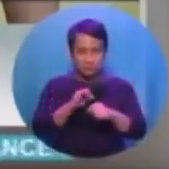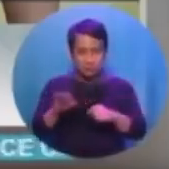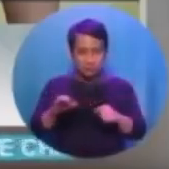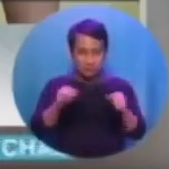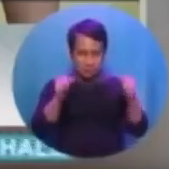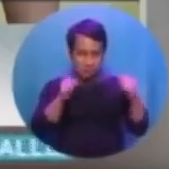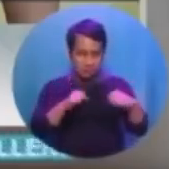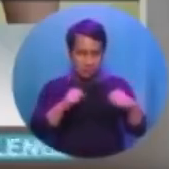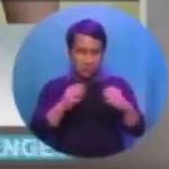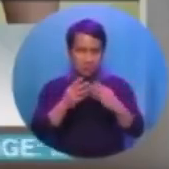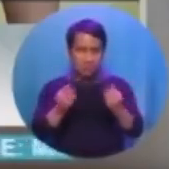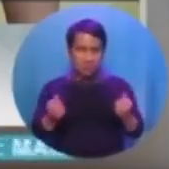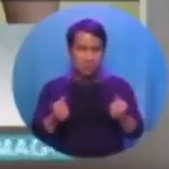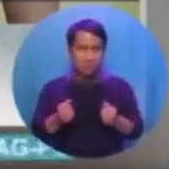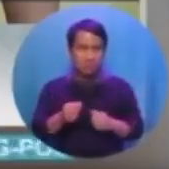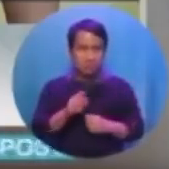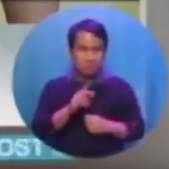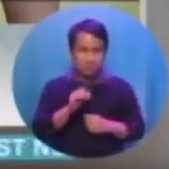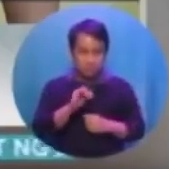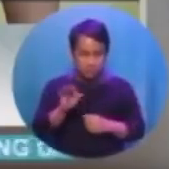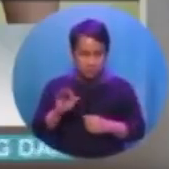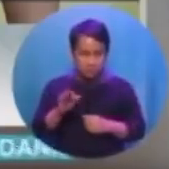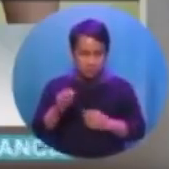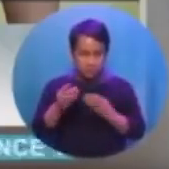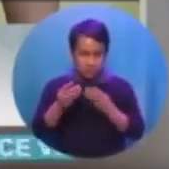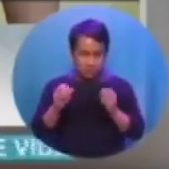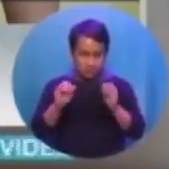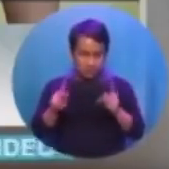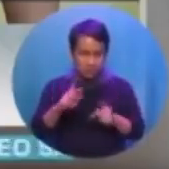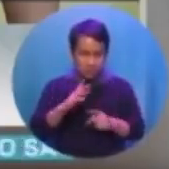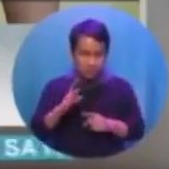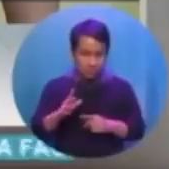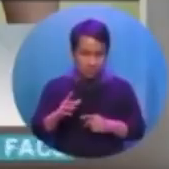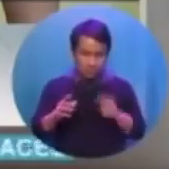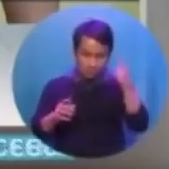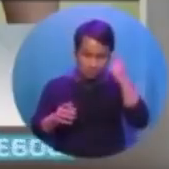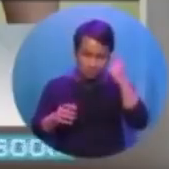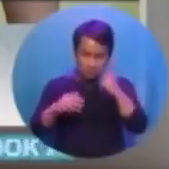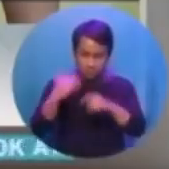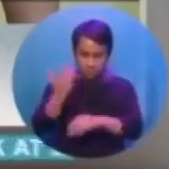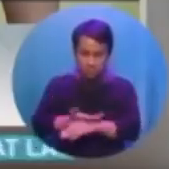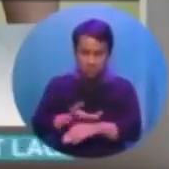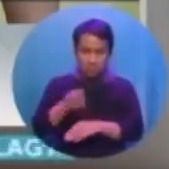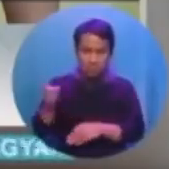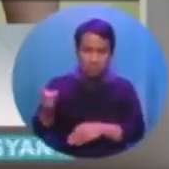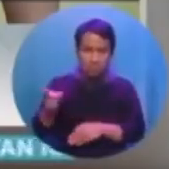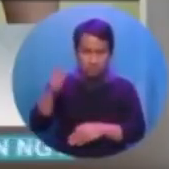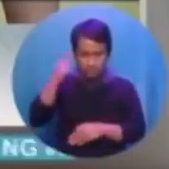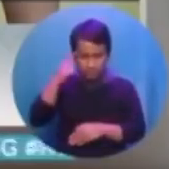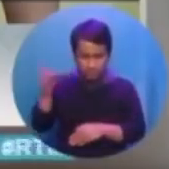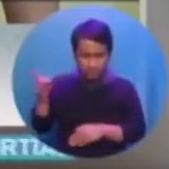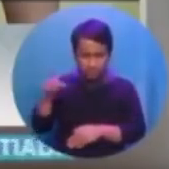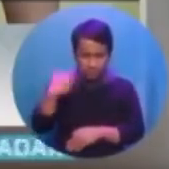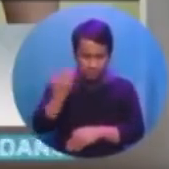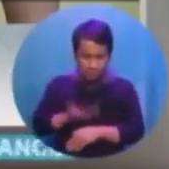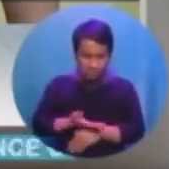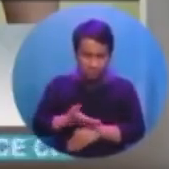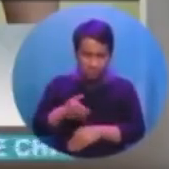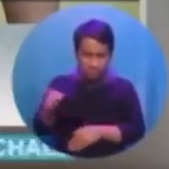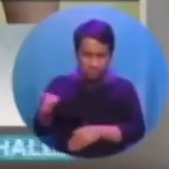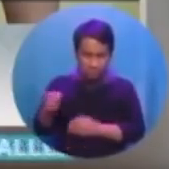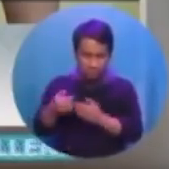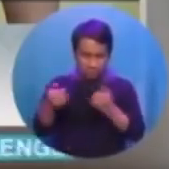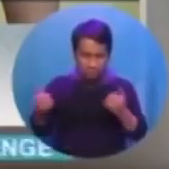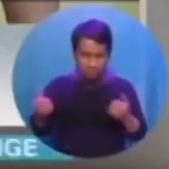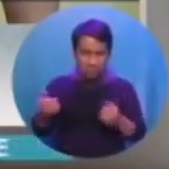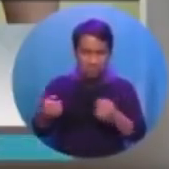tayo. Bakit pa kailangan sabihin na kung magkakaayos tayo? Tapos sasabihin mo, isipin ko yung anak natin. Ikaw, inisip mo ba yung anak namin before,